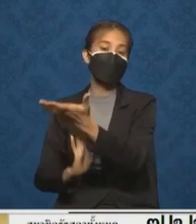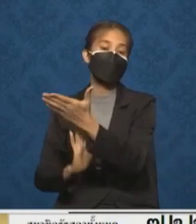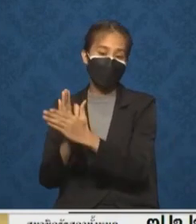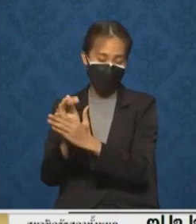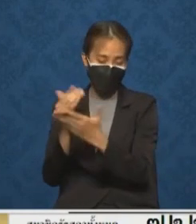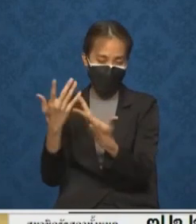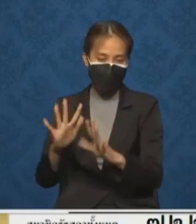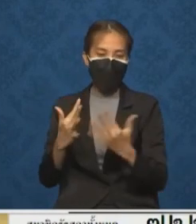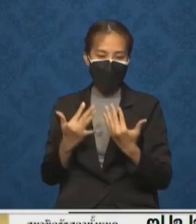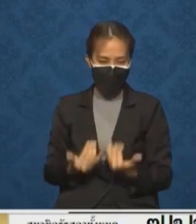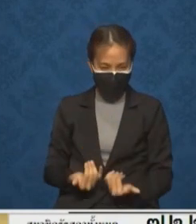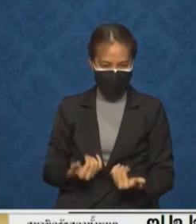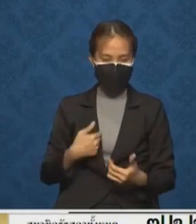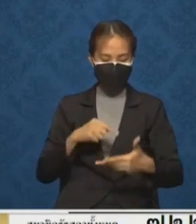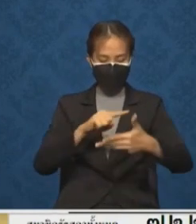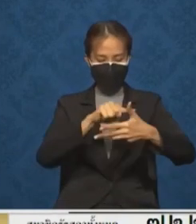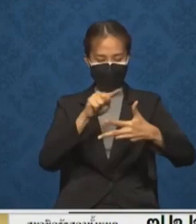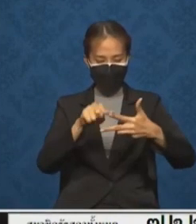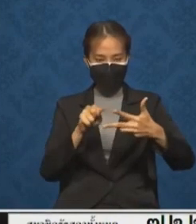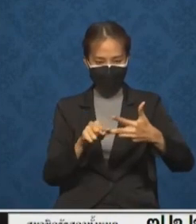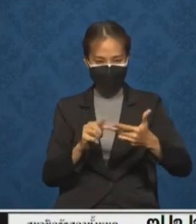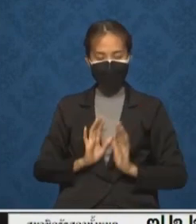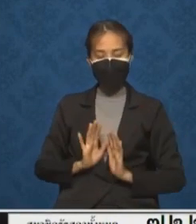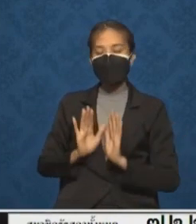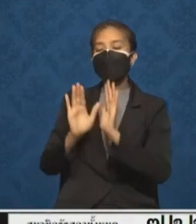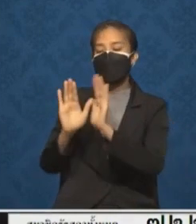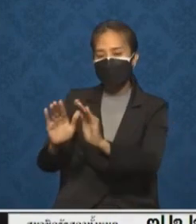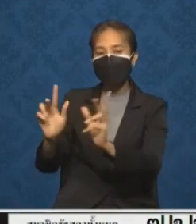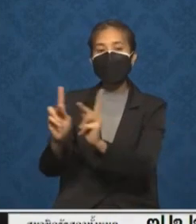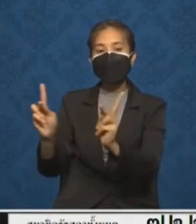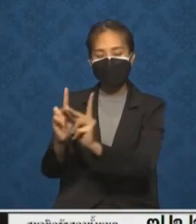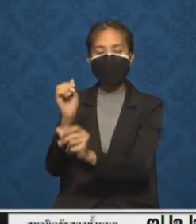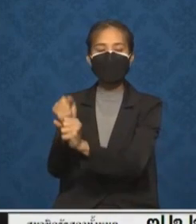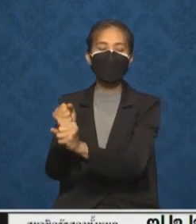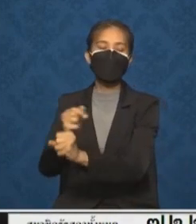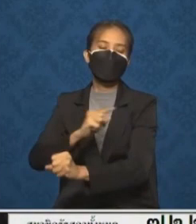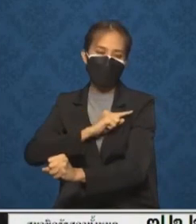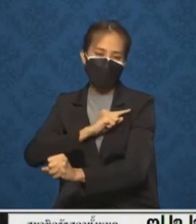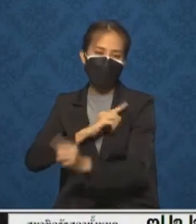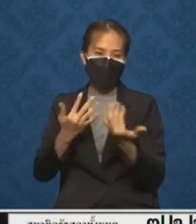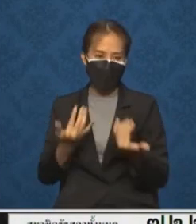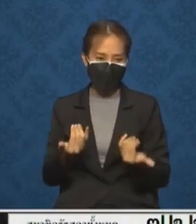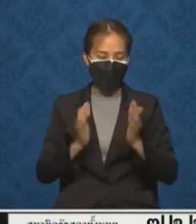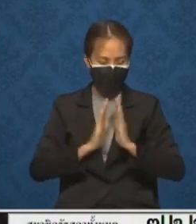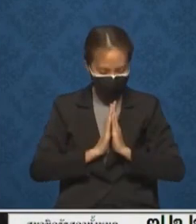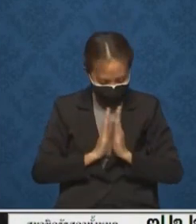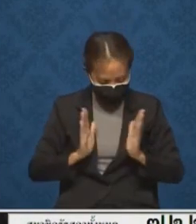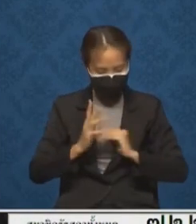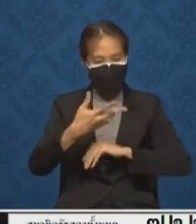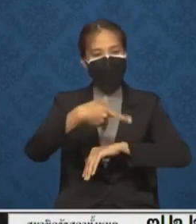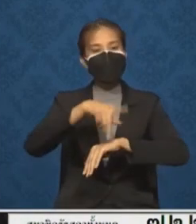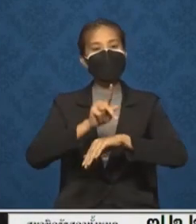ากภารกิจทั้ง3ประการนี้ไว้กับคณะกรรมการด้วยครับขอกราบขอบพระคุณท่านประธานครับ ครับขอบคุณมากครับ